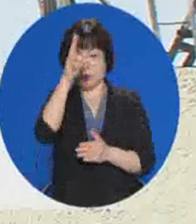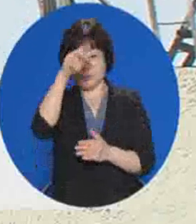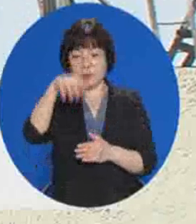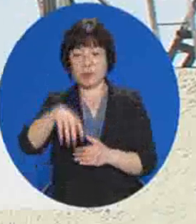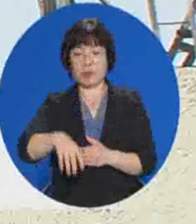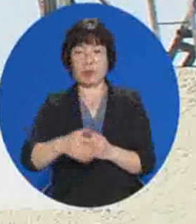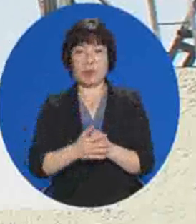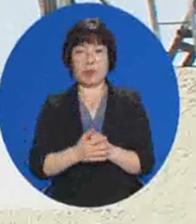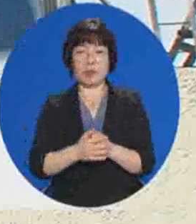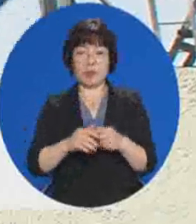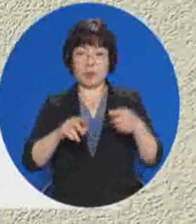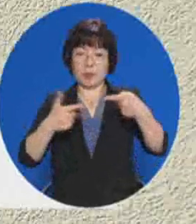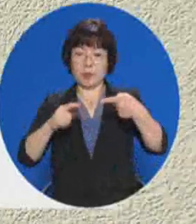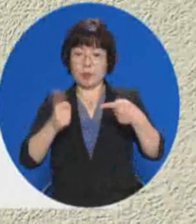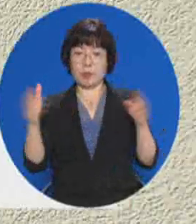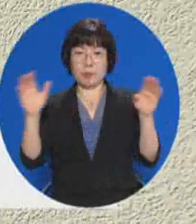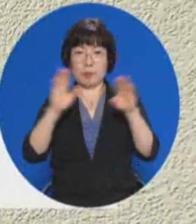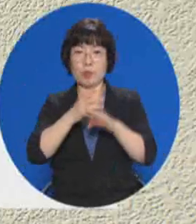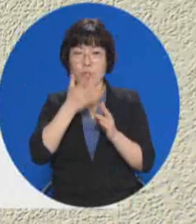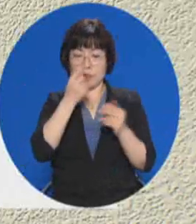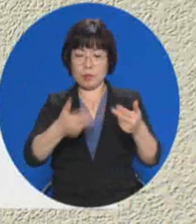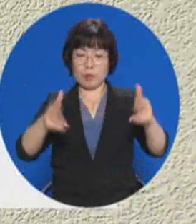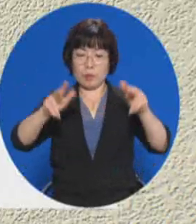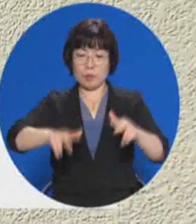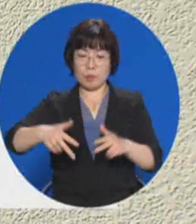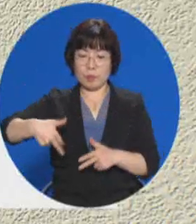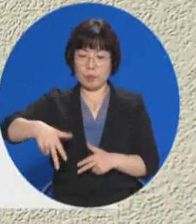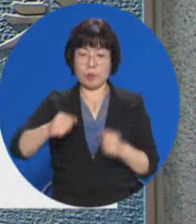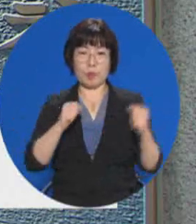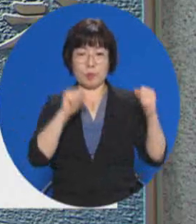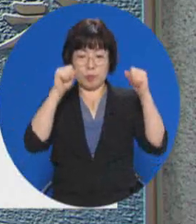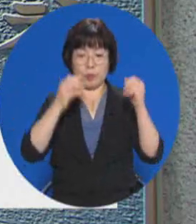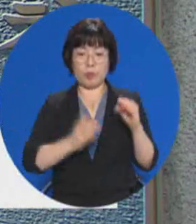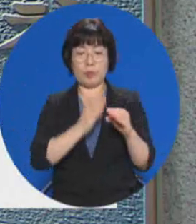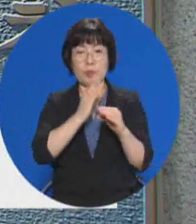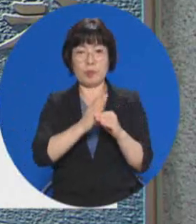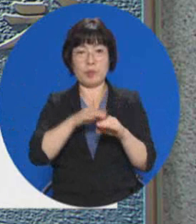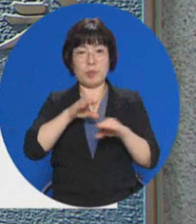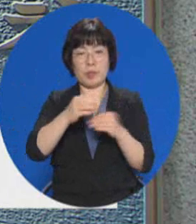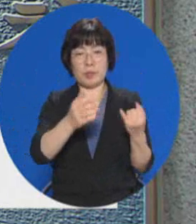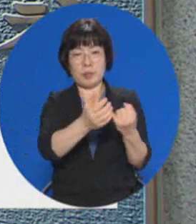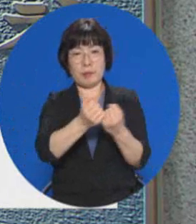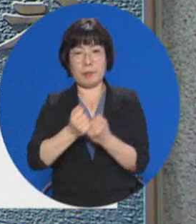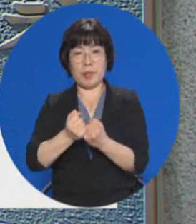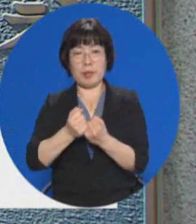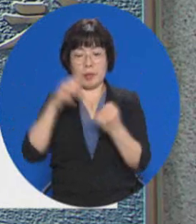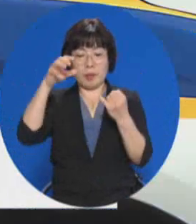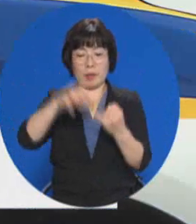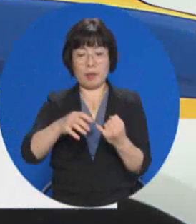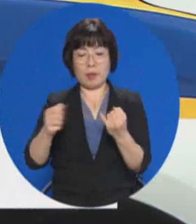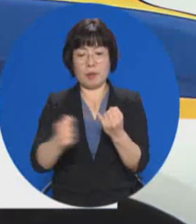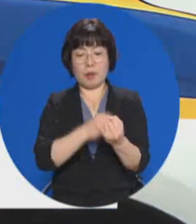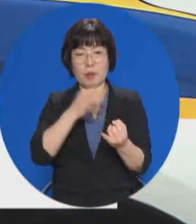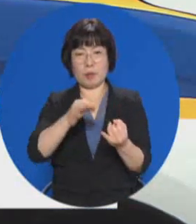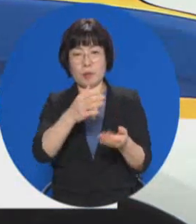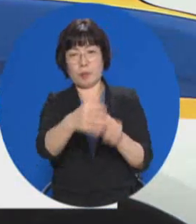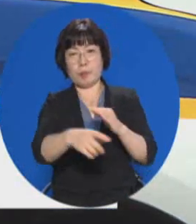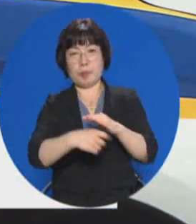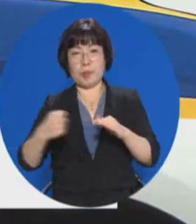순천경찰서는 지난 16일 밤 순천의 한 공원으로 운동을 나온 여성을 차로 납치해 감금한 뒤 금품을 빼앗은